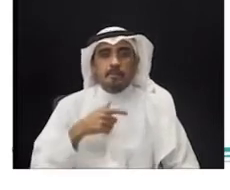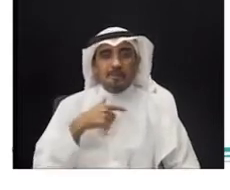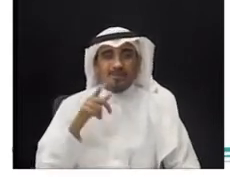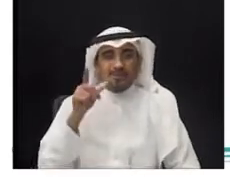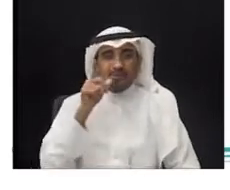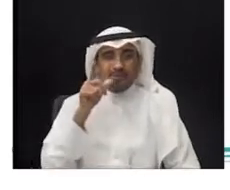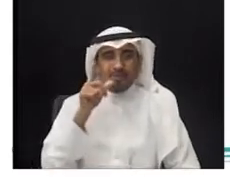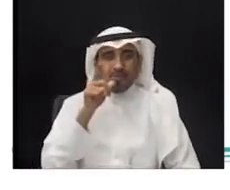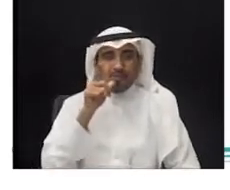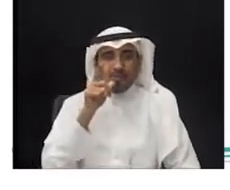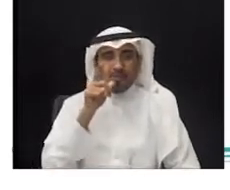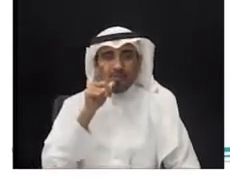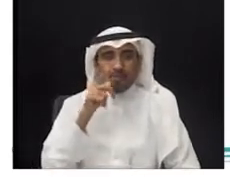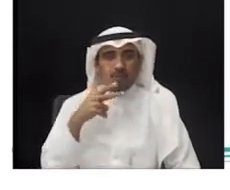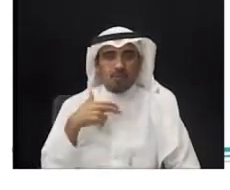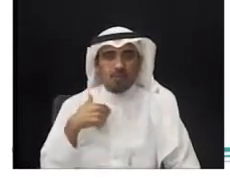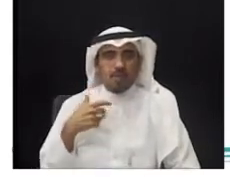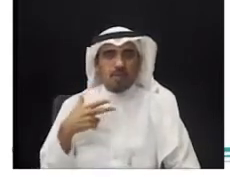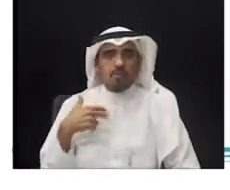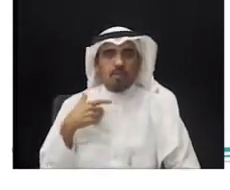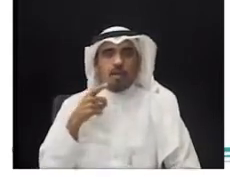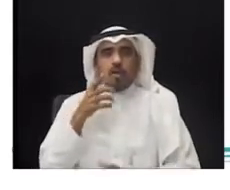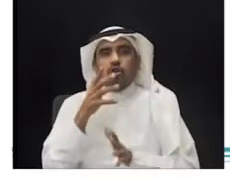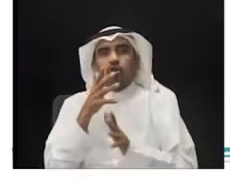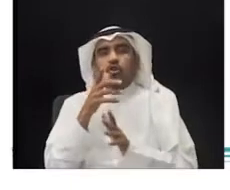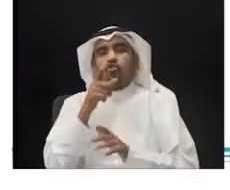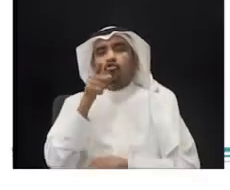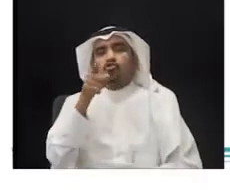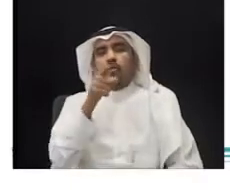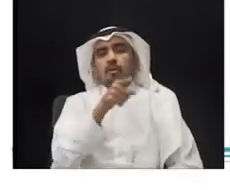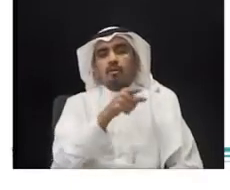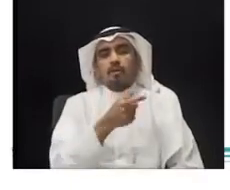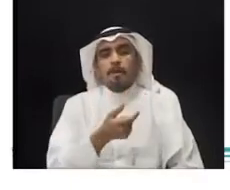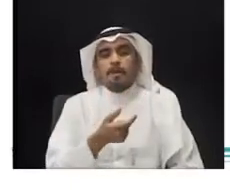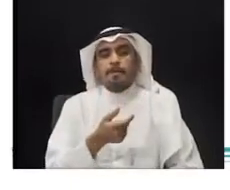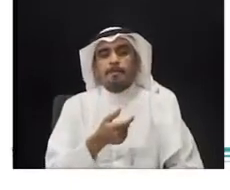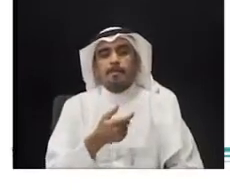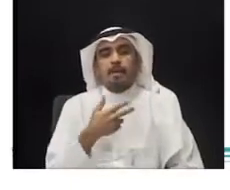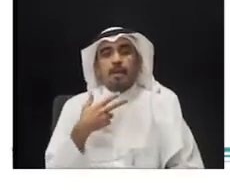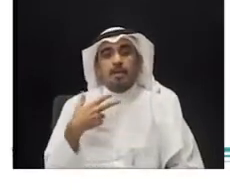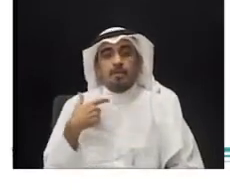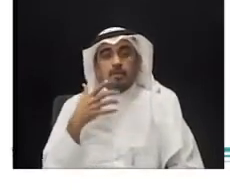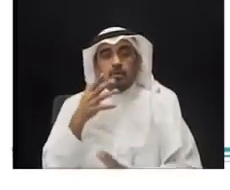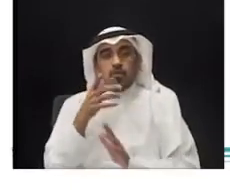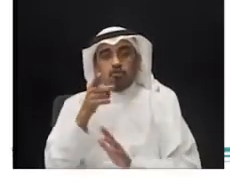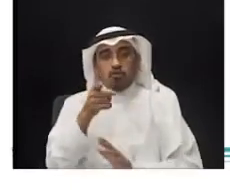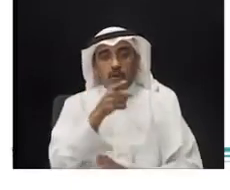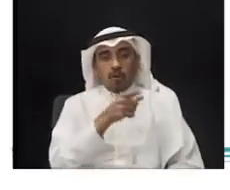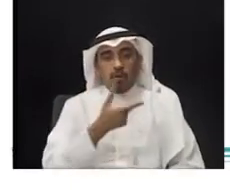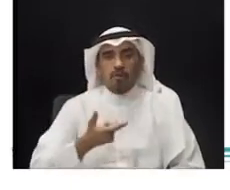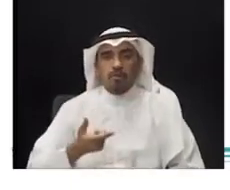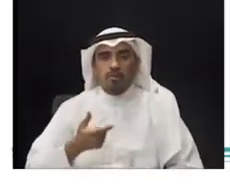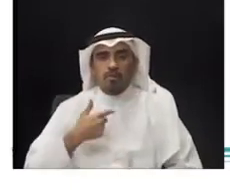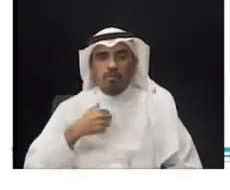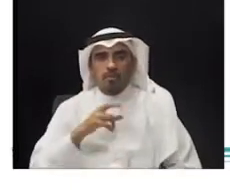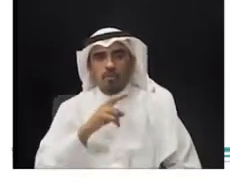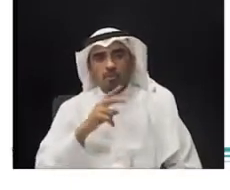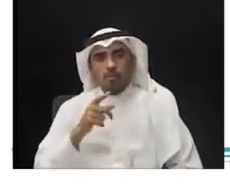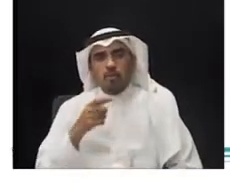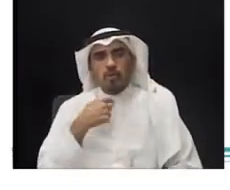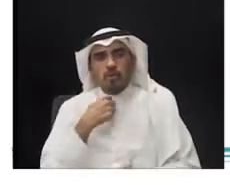في الصنف اللغوي معنا في هذه الوحدة بعنوان أسماء الإشارة، والهدف من الصنف اللغوي أن أتعرف على أسماء الإشارة